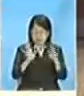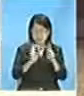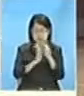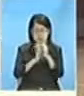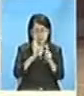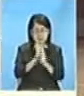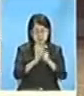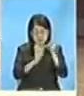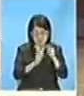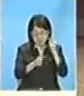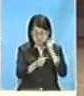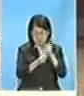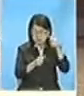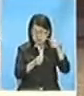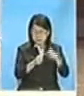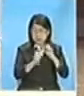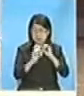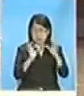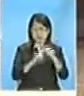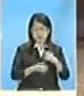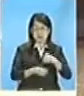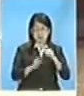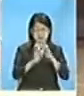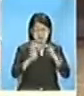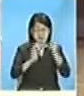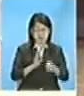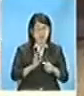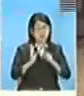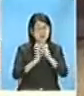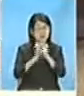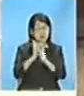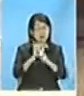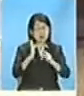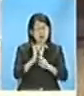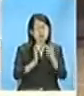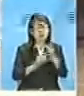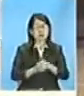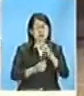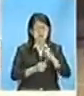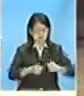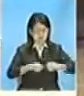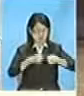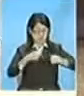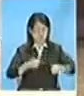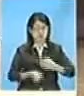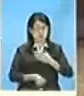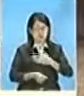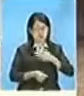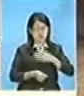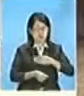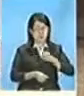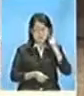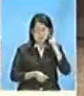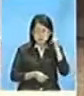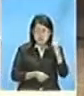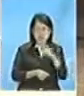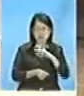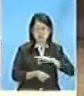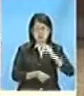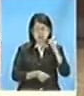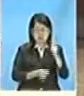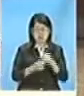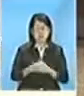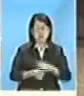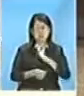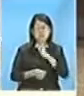ายแต่ดิฉันขอแถลงว่ากฎหมายเริ่มต้นจากจิตสำนึกที่ถูกต้องหรือที่เรียกว่า common senseการมี common sense